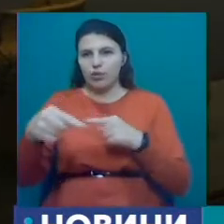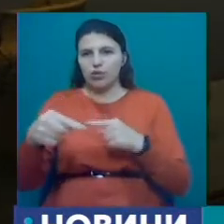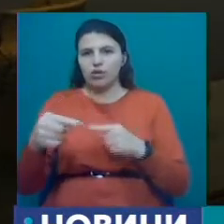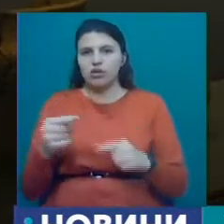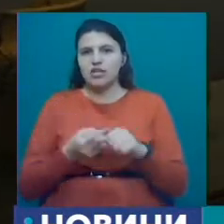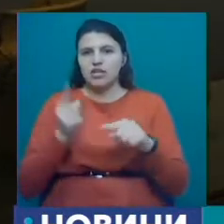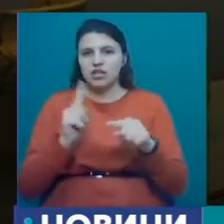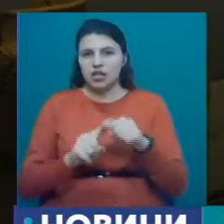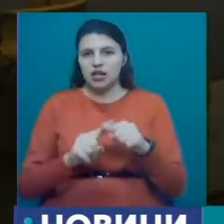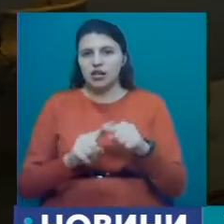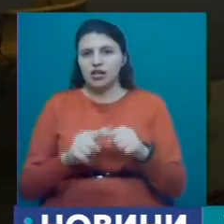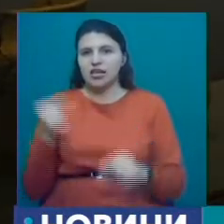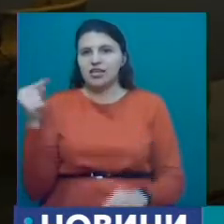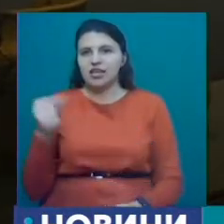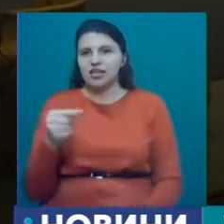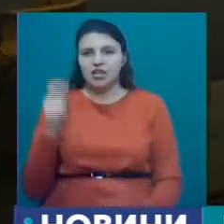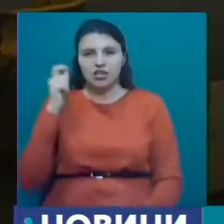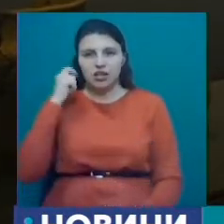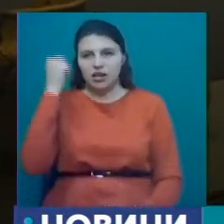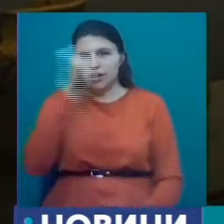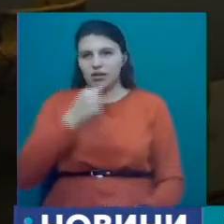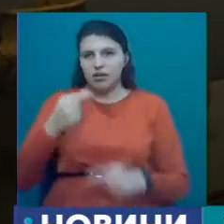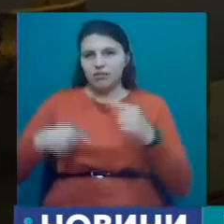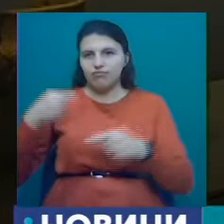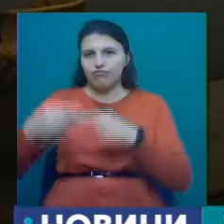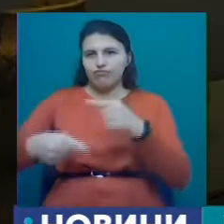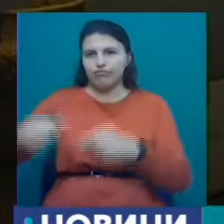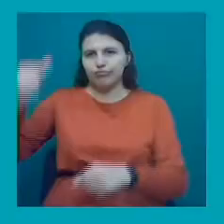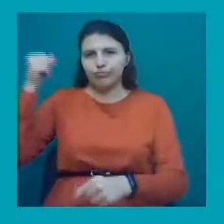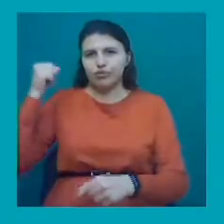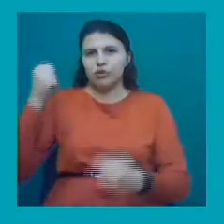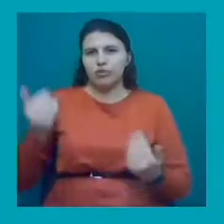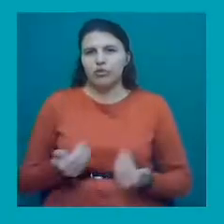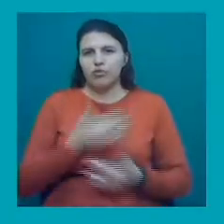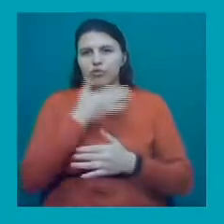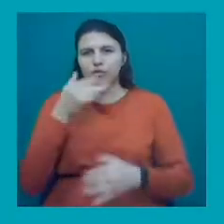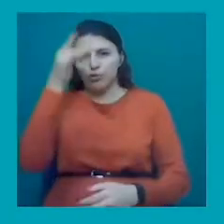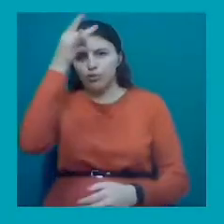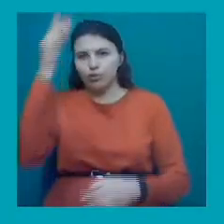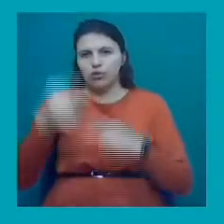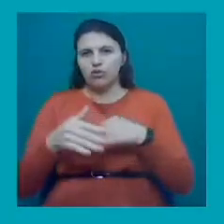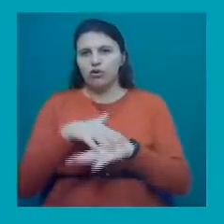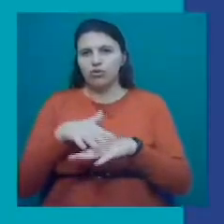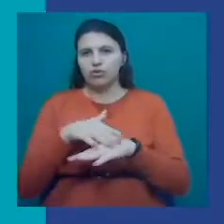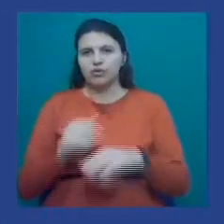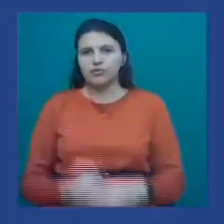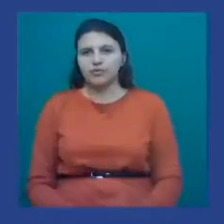ці тисячоліття тут проживало багато культур, багато народностей.